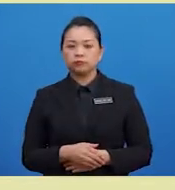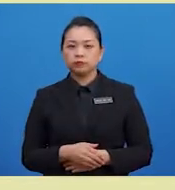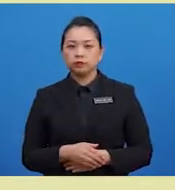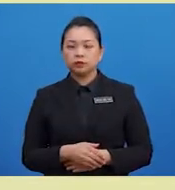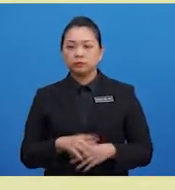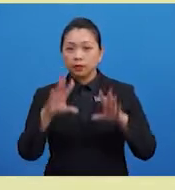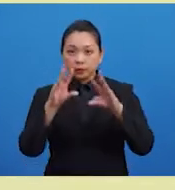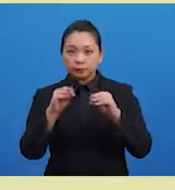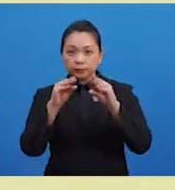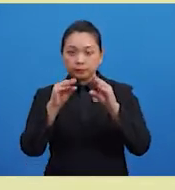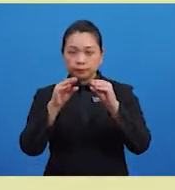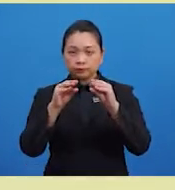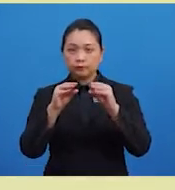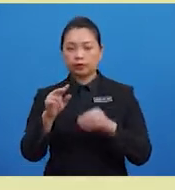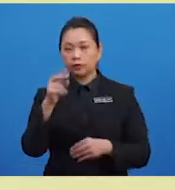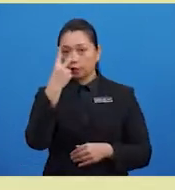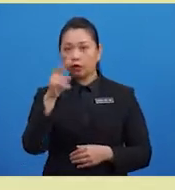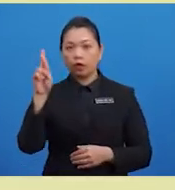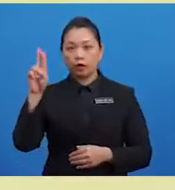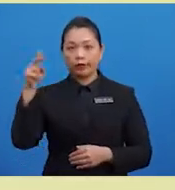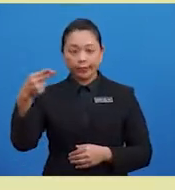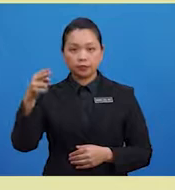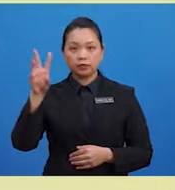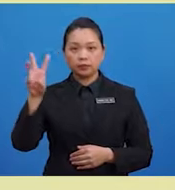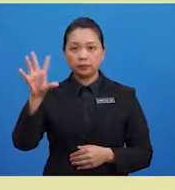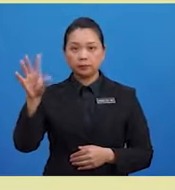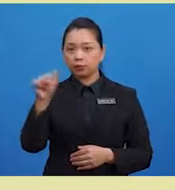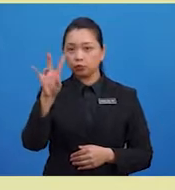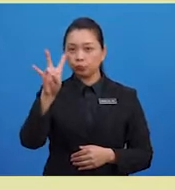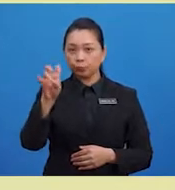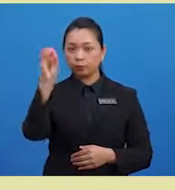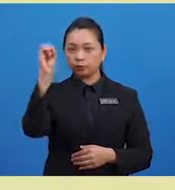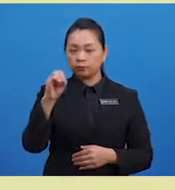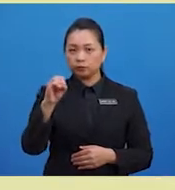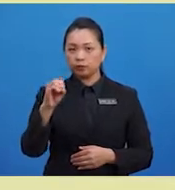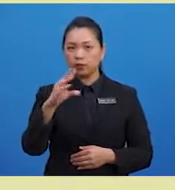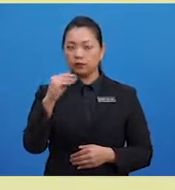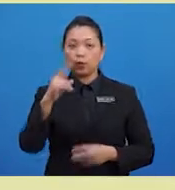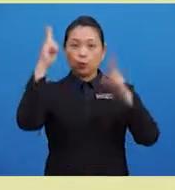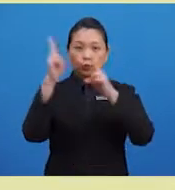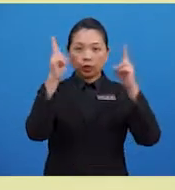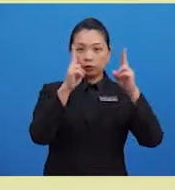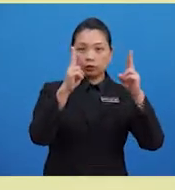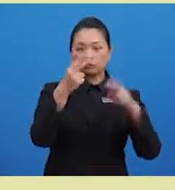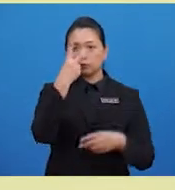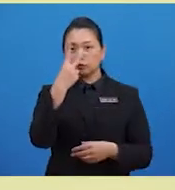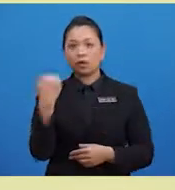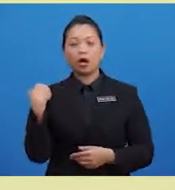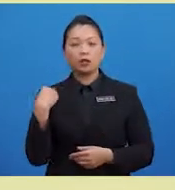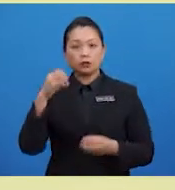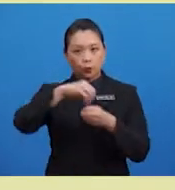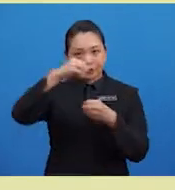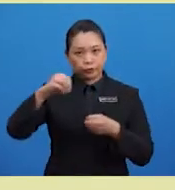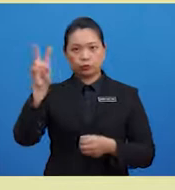Julat kelembapan dengan RH 65 hingga 70% serta ventilasi udara dengan